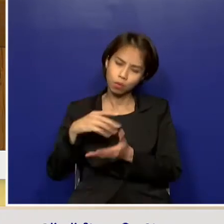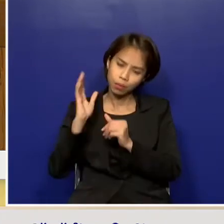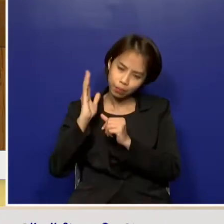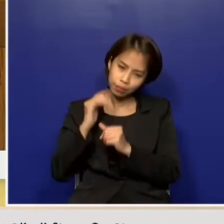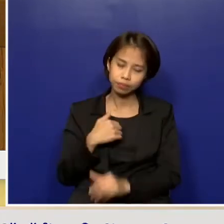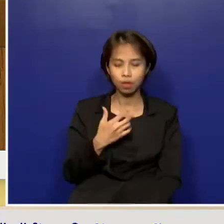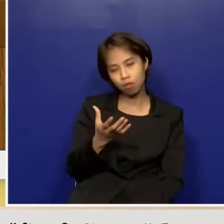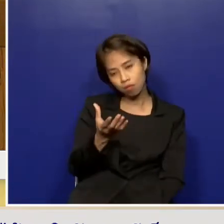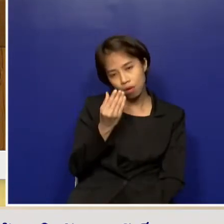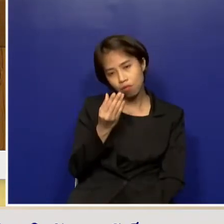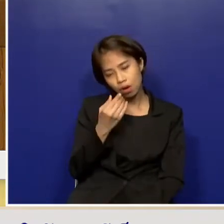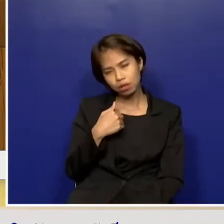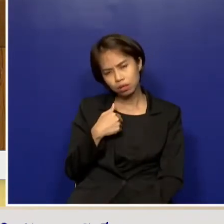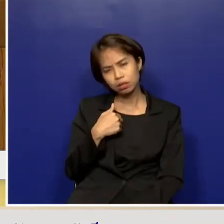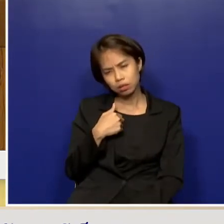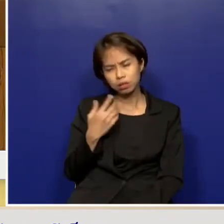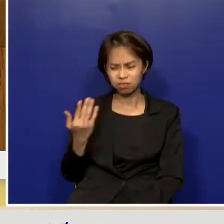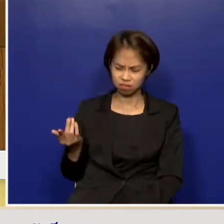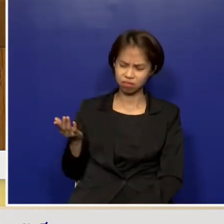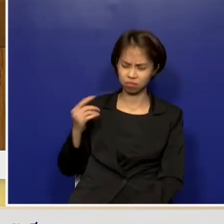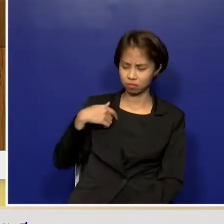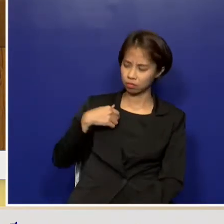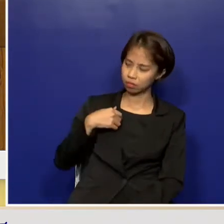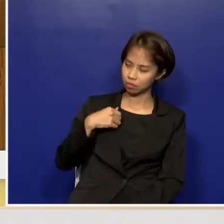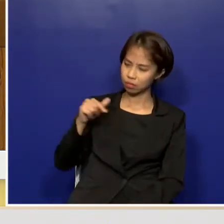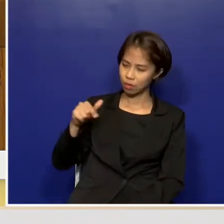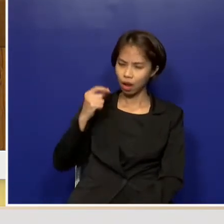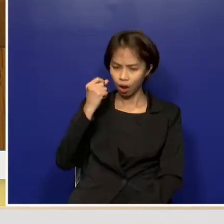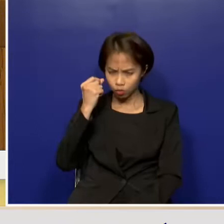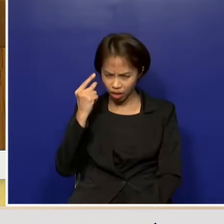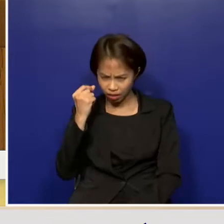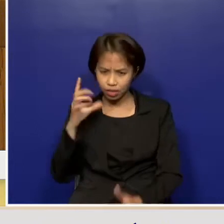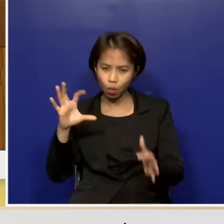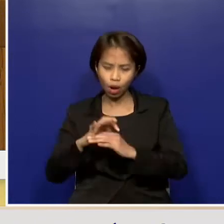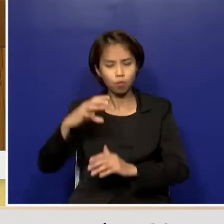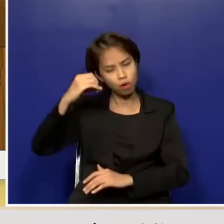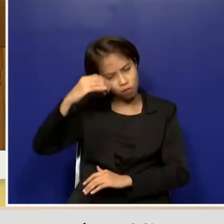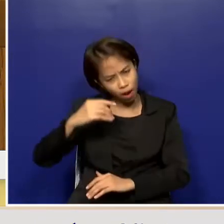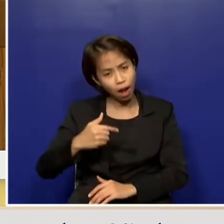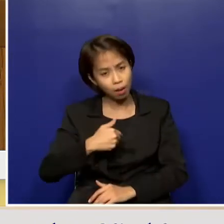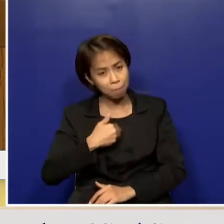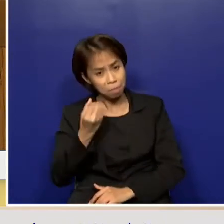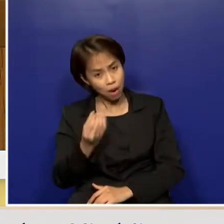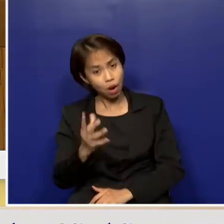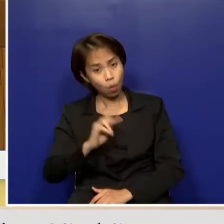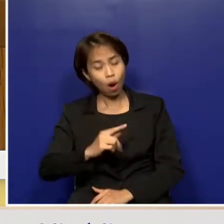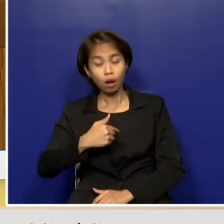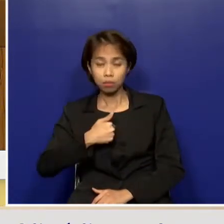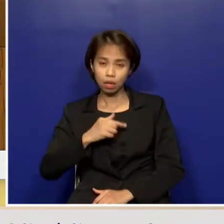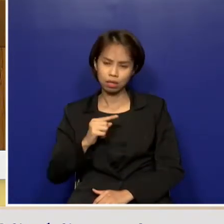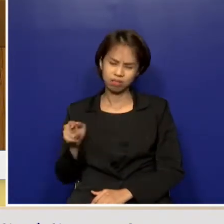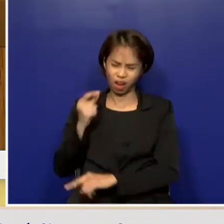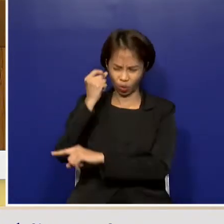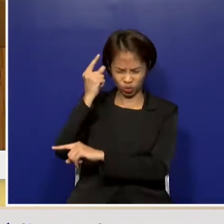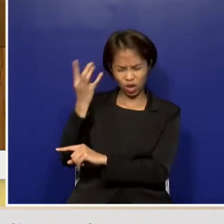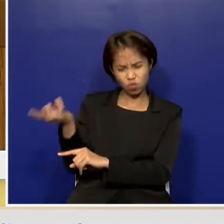ก็มองว่ไท่านเข้ใจ เรื่องพลงงาน มากกผมหอเปล่าผมวา ยงน้อยไปหน่อย